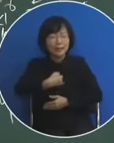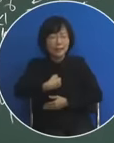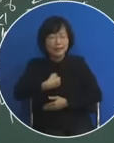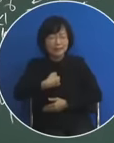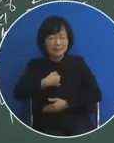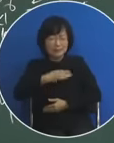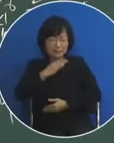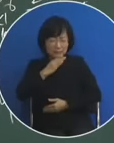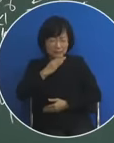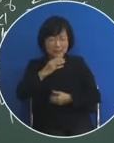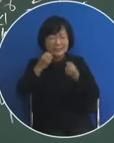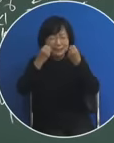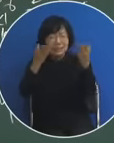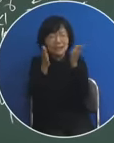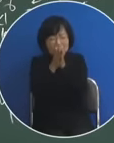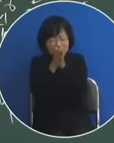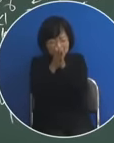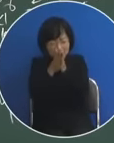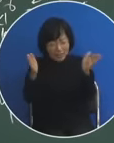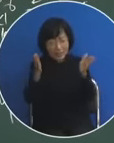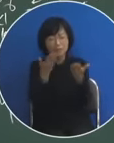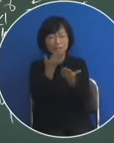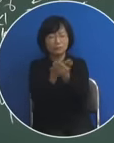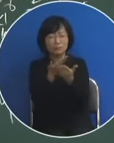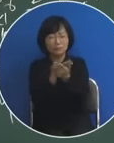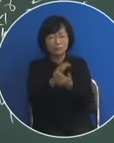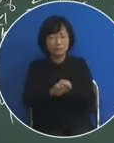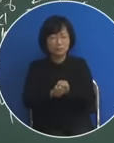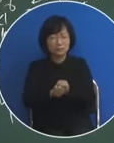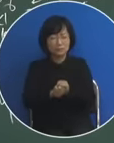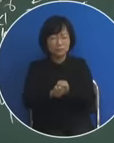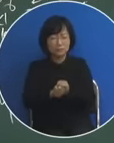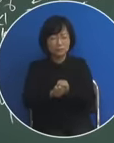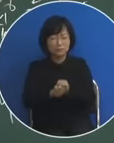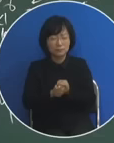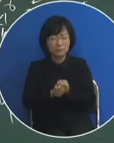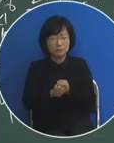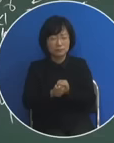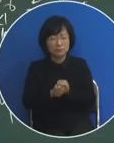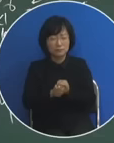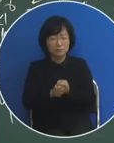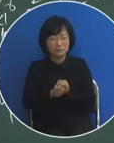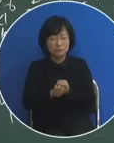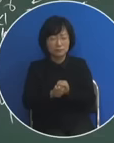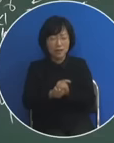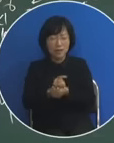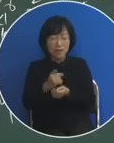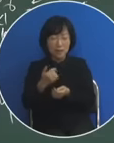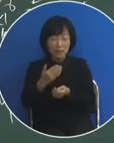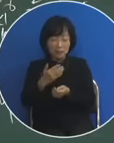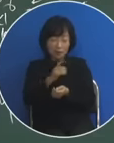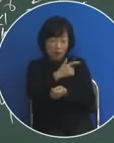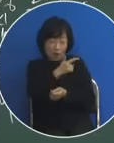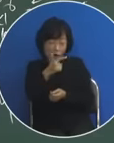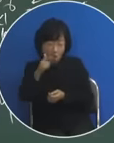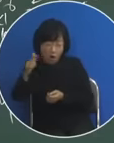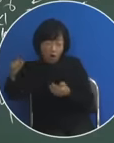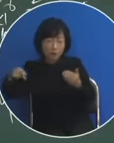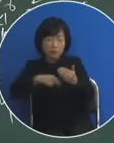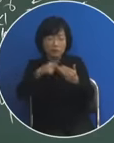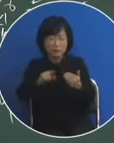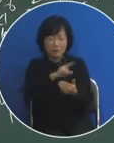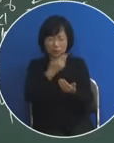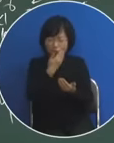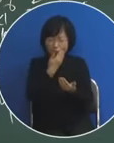truly be a new start for us. 정말 많은 것을 바뀌는 것 중에 가장 중요한 것이 바뀌는 시간이 되게 해 주옵소서.